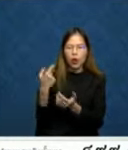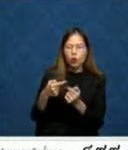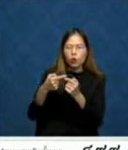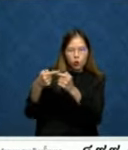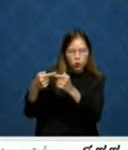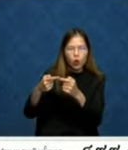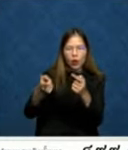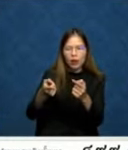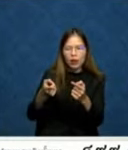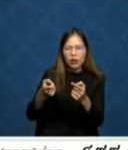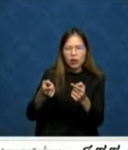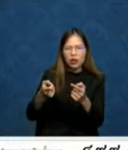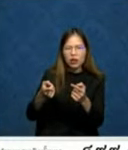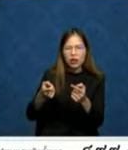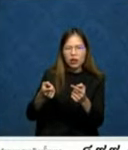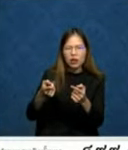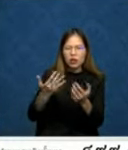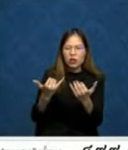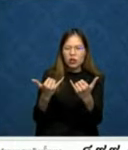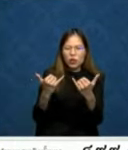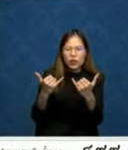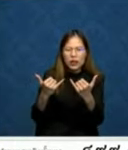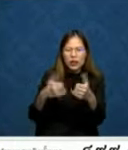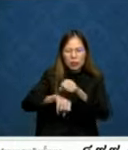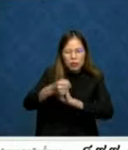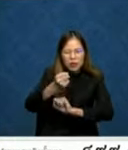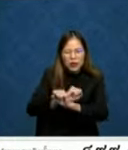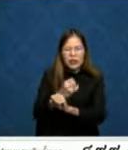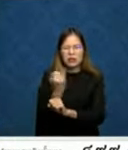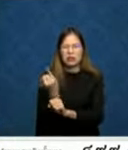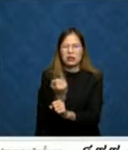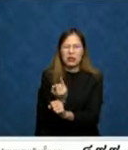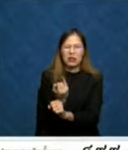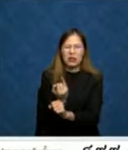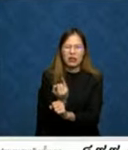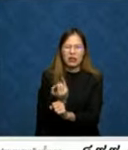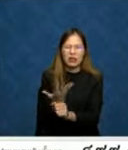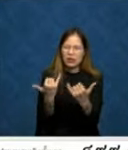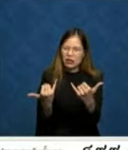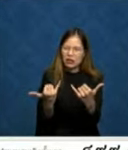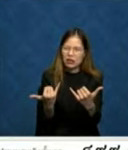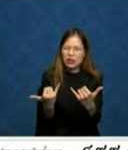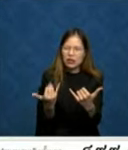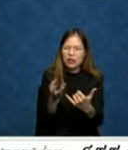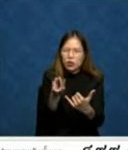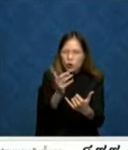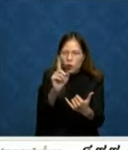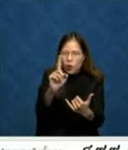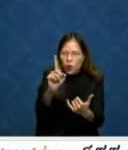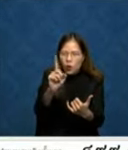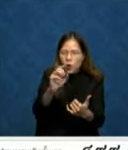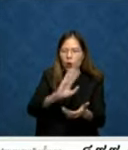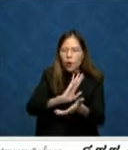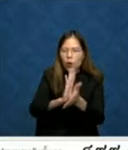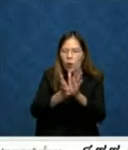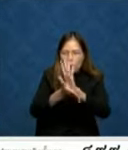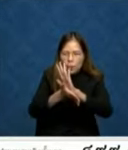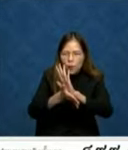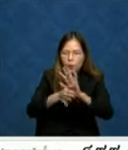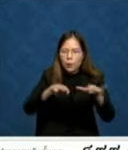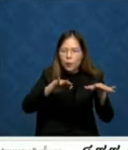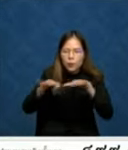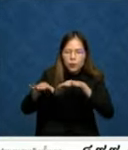ให้กับผู้ผลิตไทยที่กำลังย่ำแย่อยู่ในขณะนี้แต่หากไม่ทันแล้วอย่างน้อยที่สุดก็ควรมีการเตรียมความพร้อมในการ